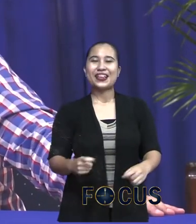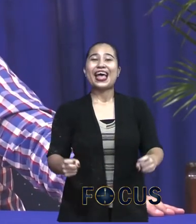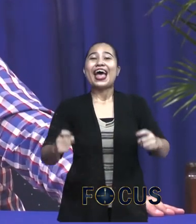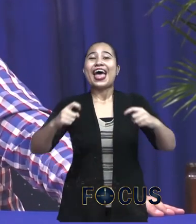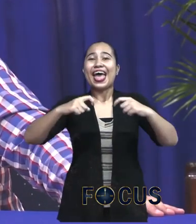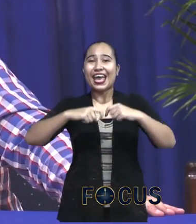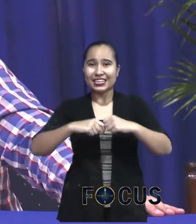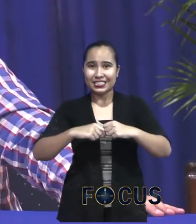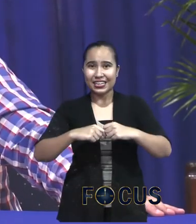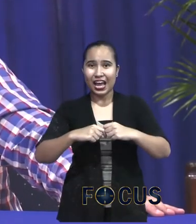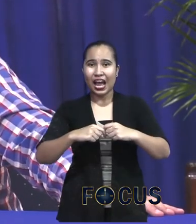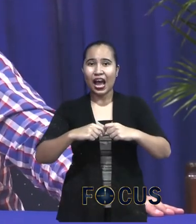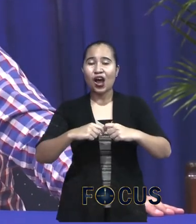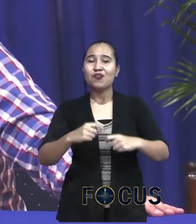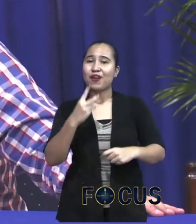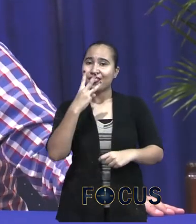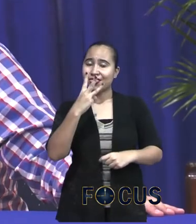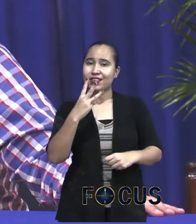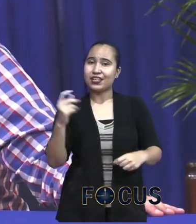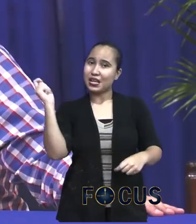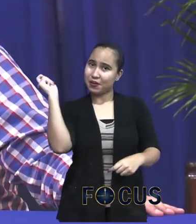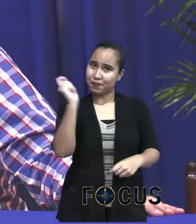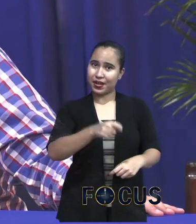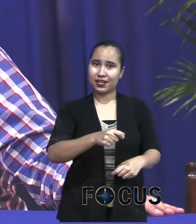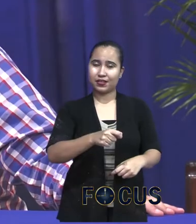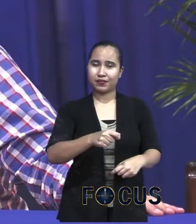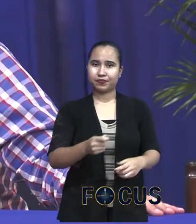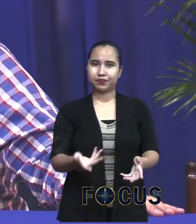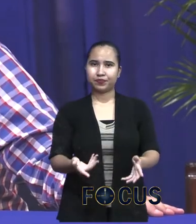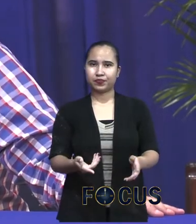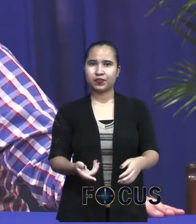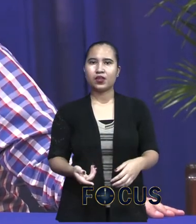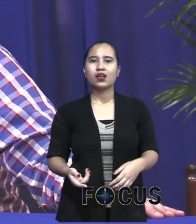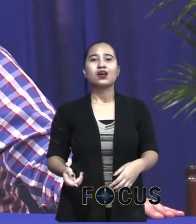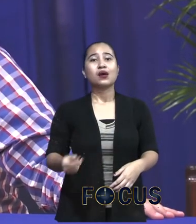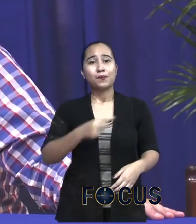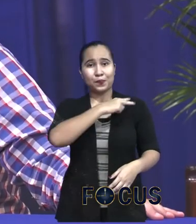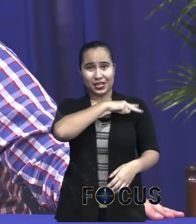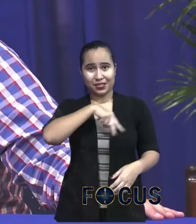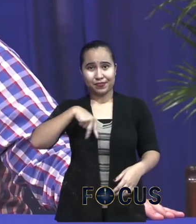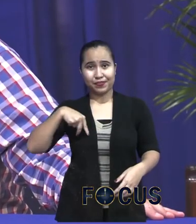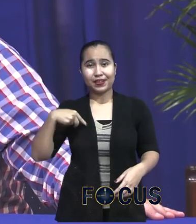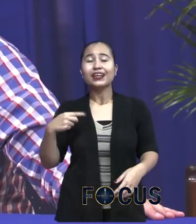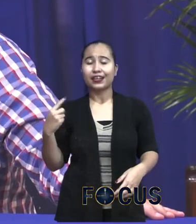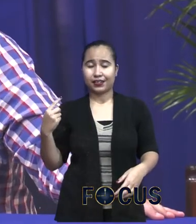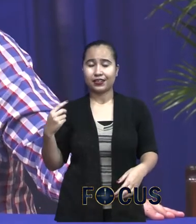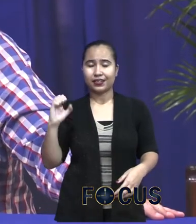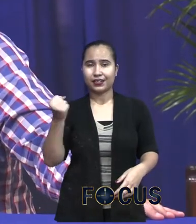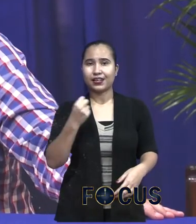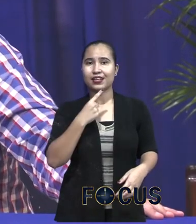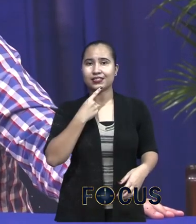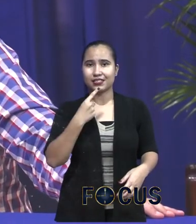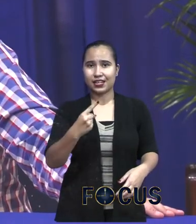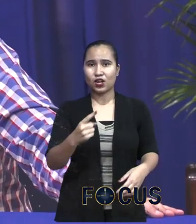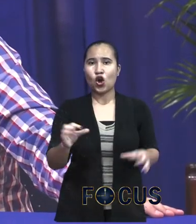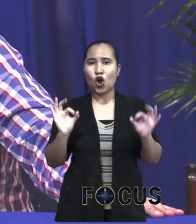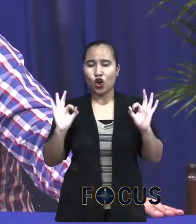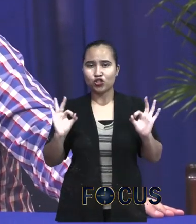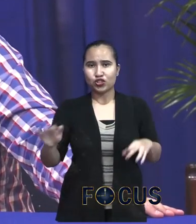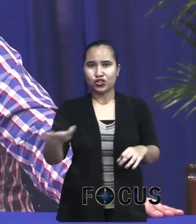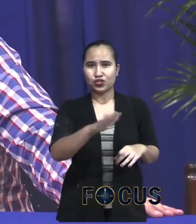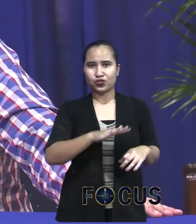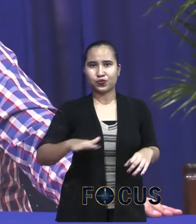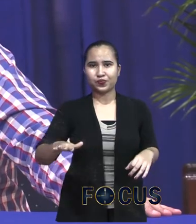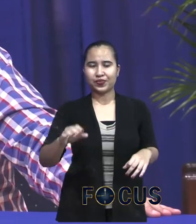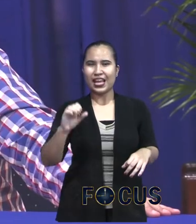Wat betekent dat? De president kan afkondigen een uitzonderingstoestand, maar hij hoeft het niet te nemen voor 3 maanden.